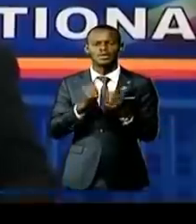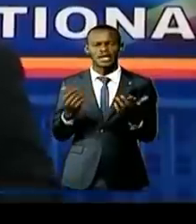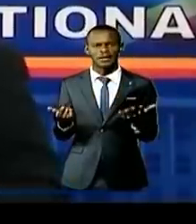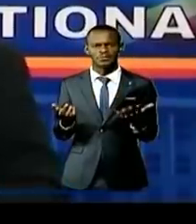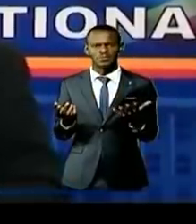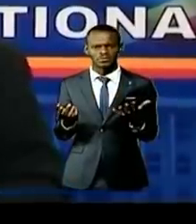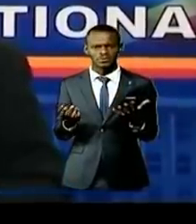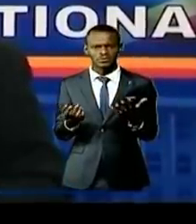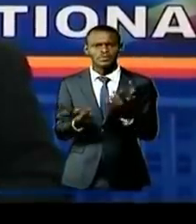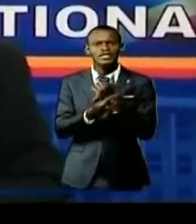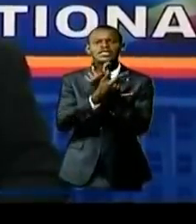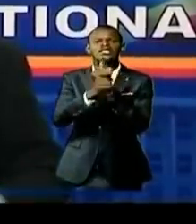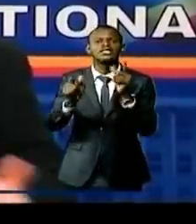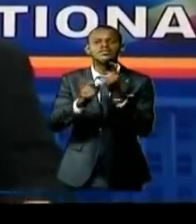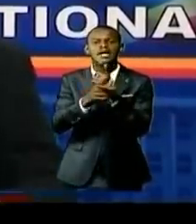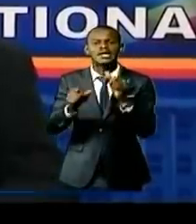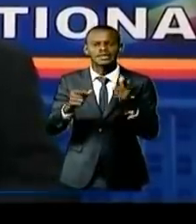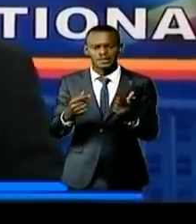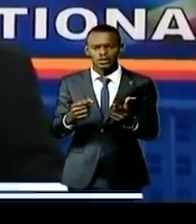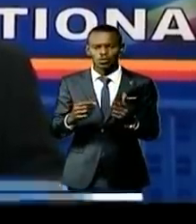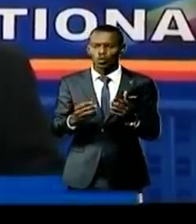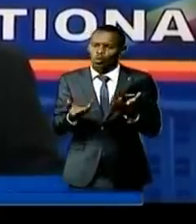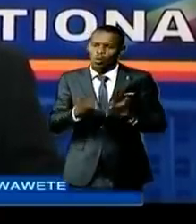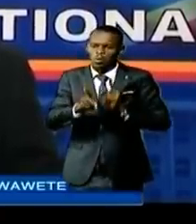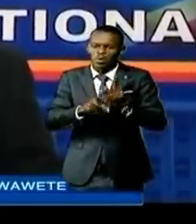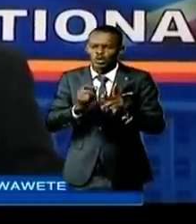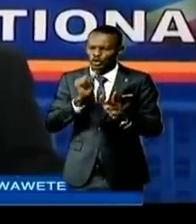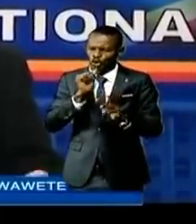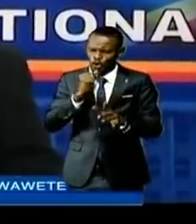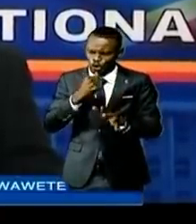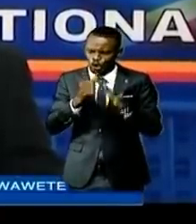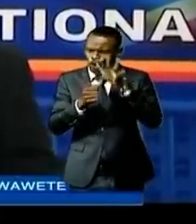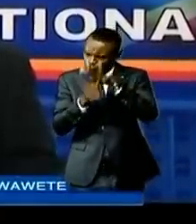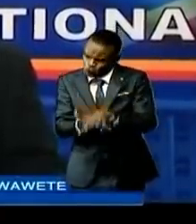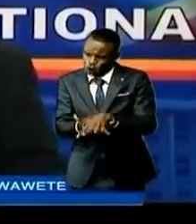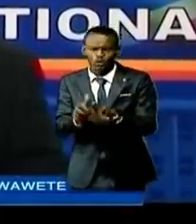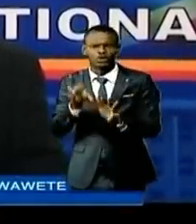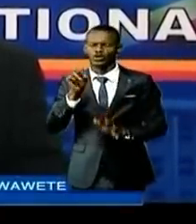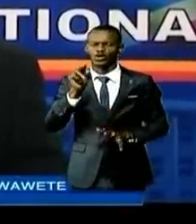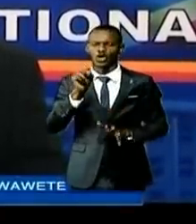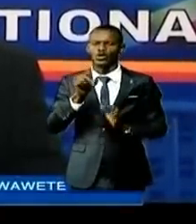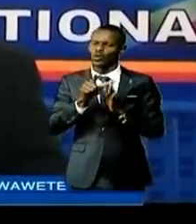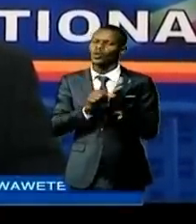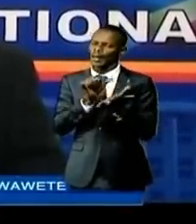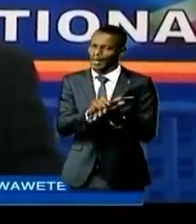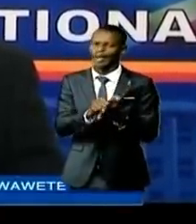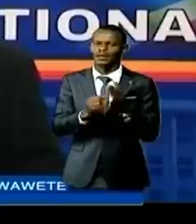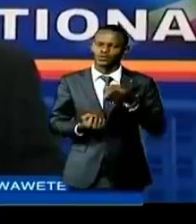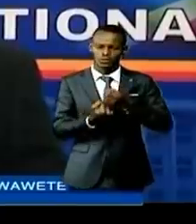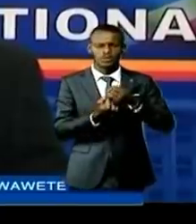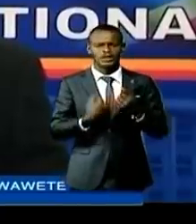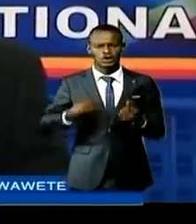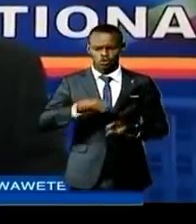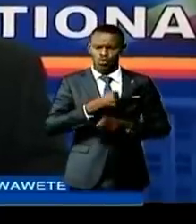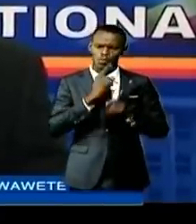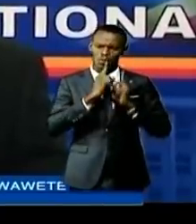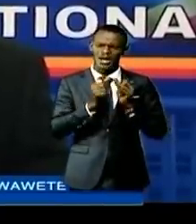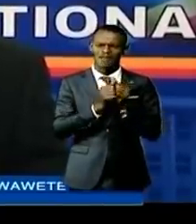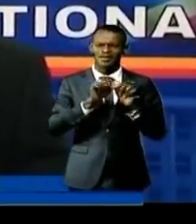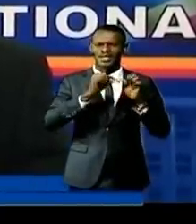Mais en tout cas, je sais que le président Mboso aura un agenda très complet pour avancer dans la